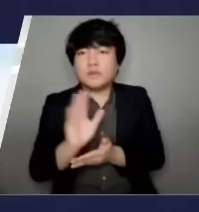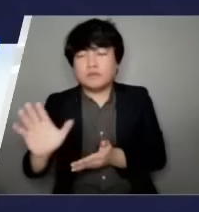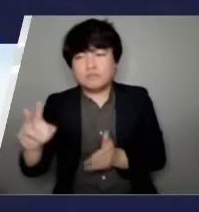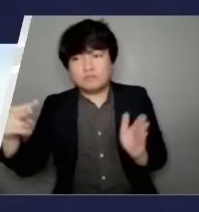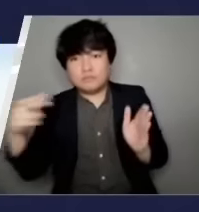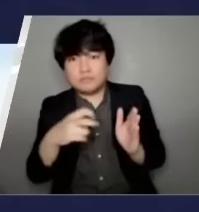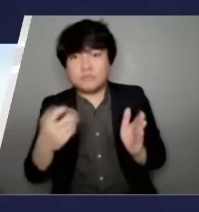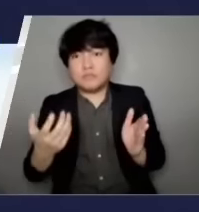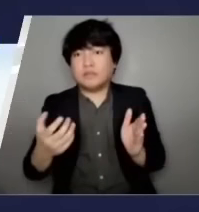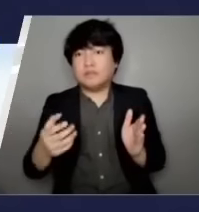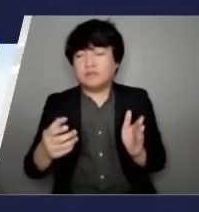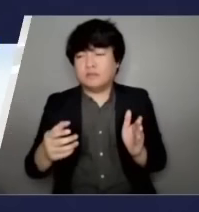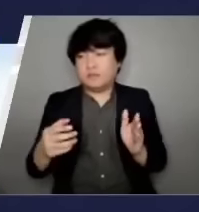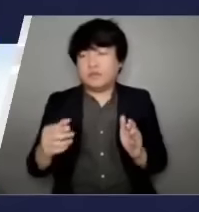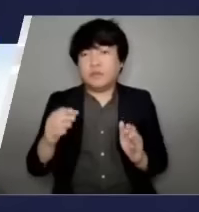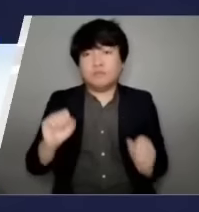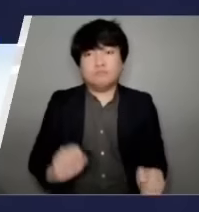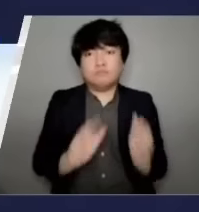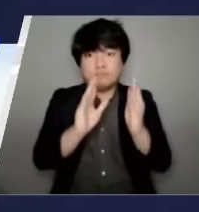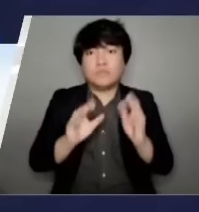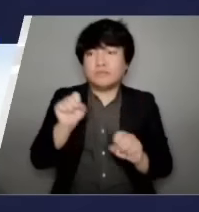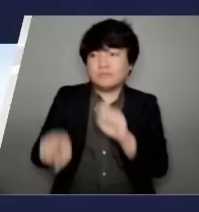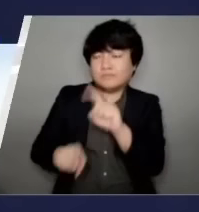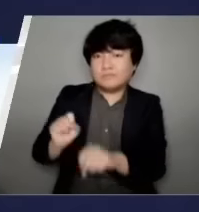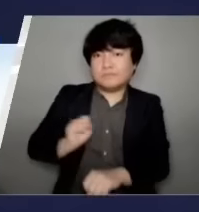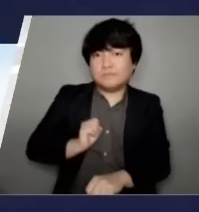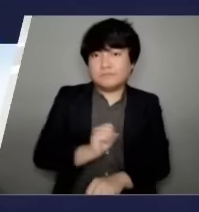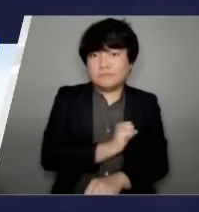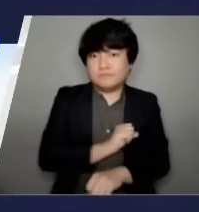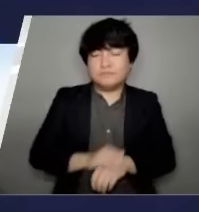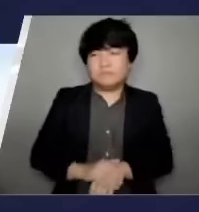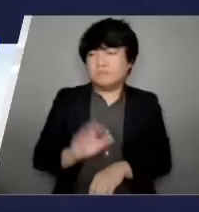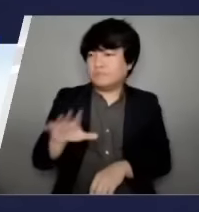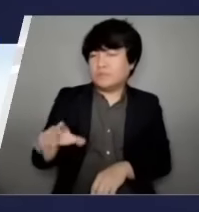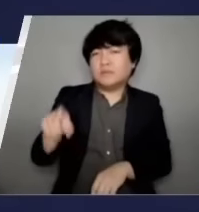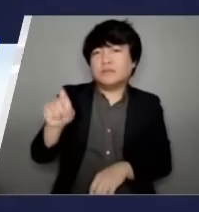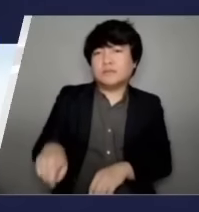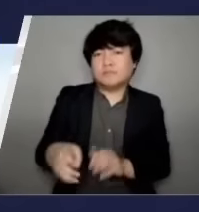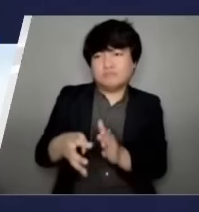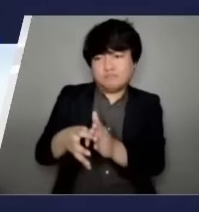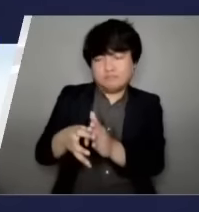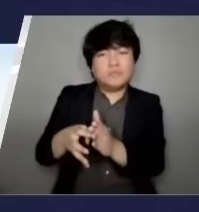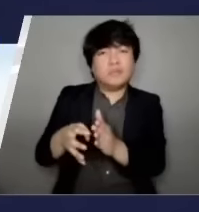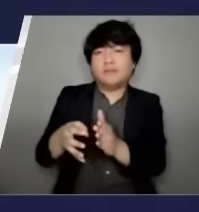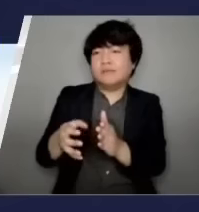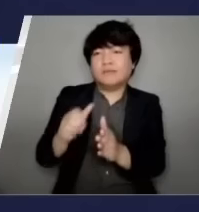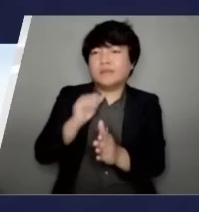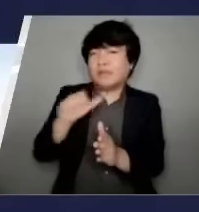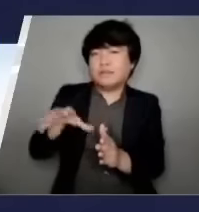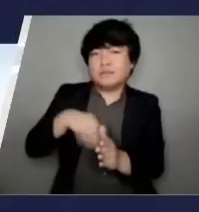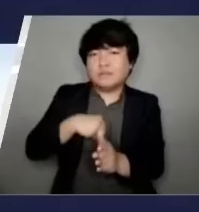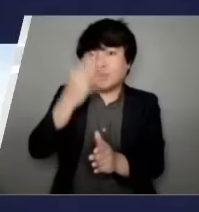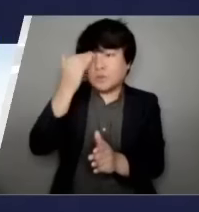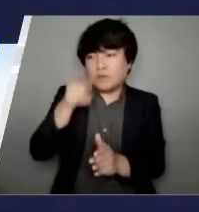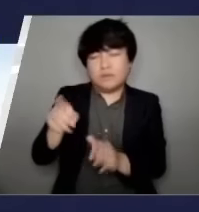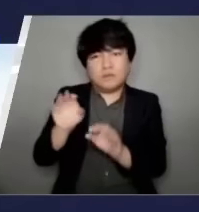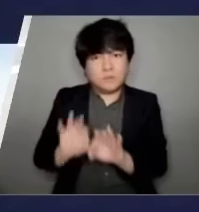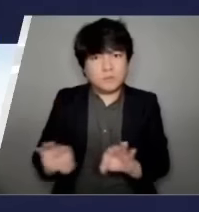sa Senado man o sa Kongreso, pero yung karapatang yan ay dapat i-invoke kapag kami tinatanong na